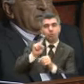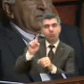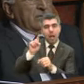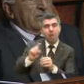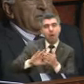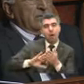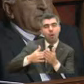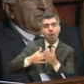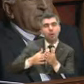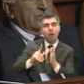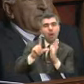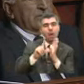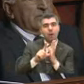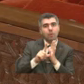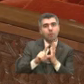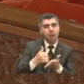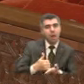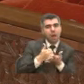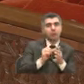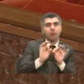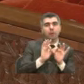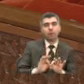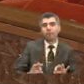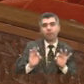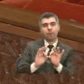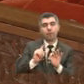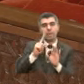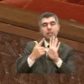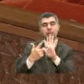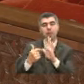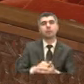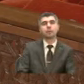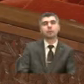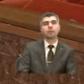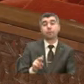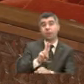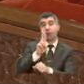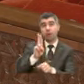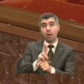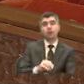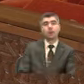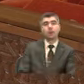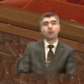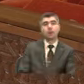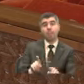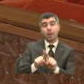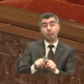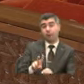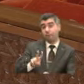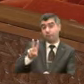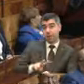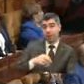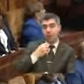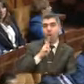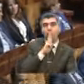والوطنية، وهو الحق الذي أقره الفصل 17. لذا نسائلكم، هل هناك إرادة حقيقية لدى هذه